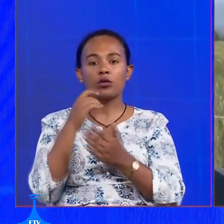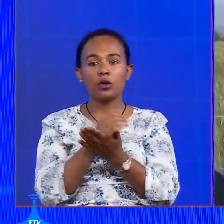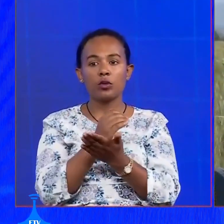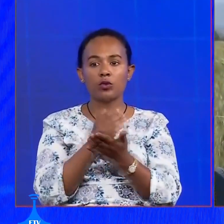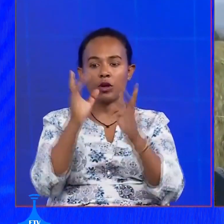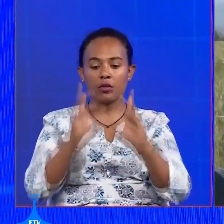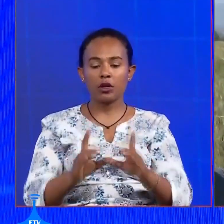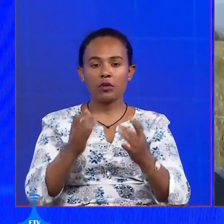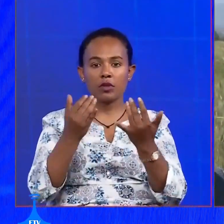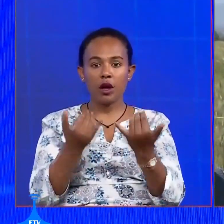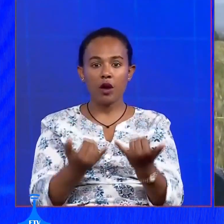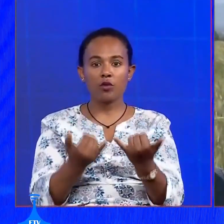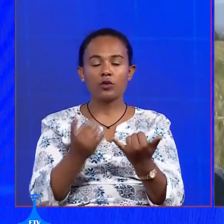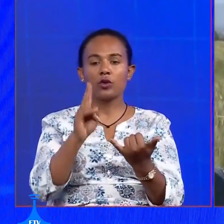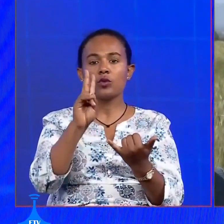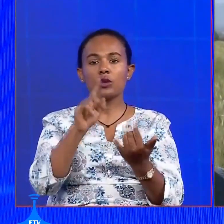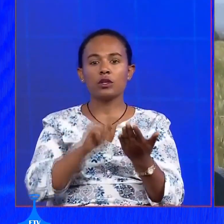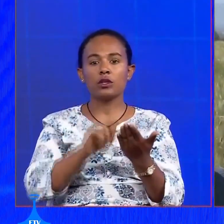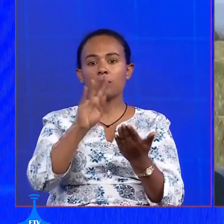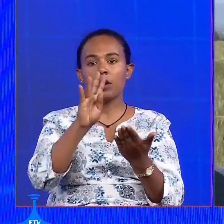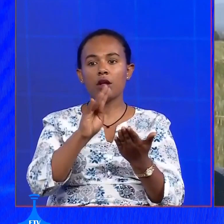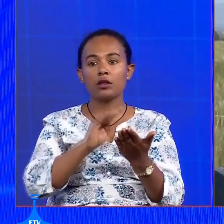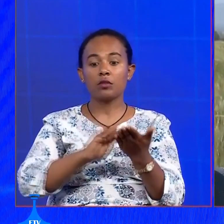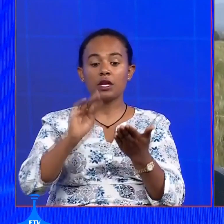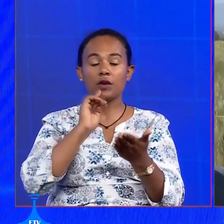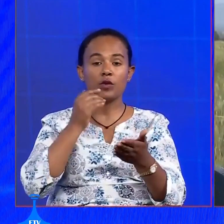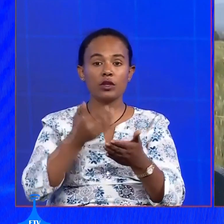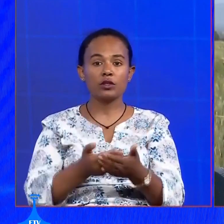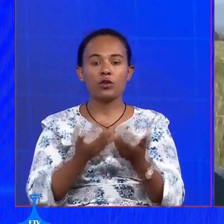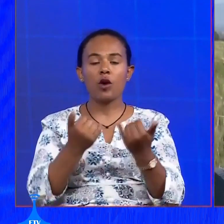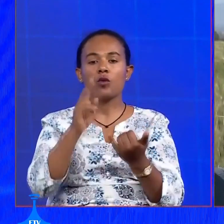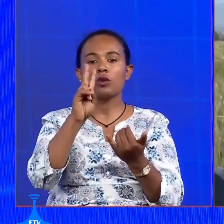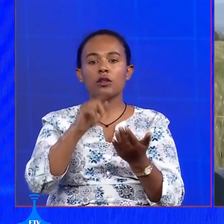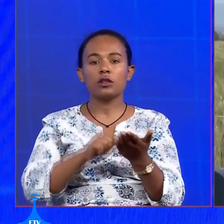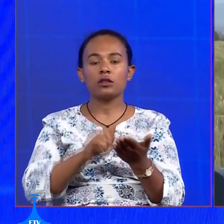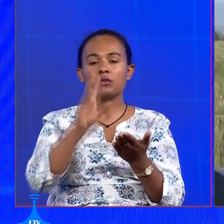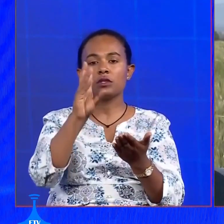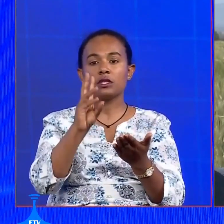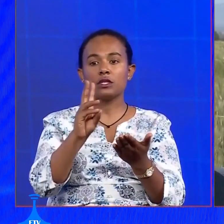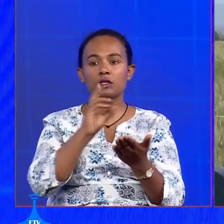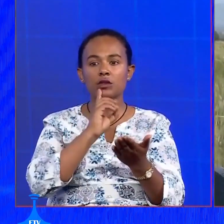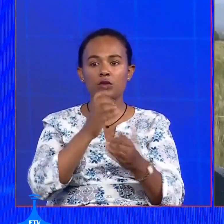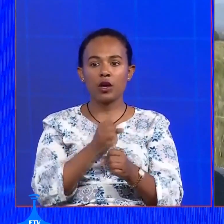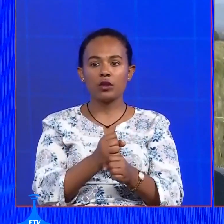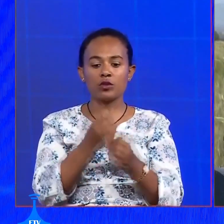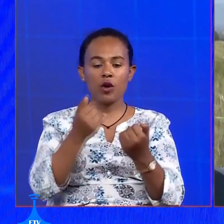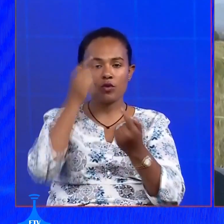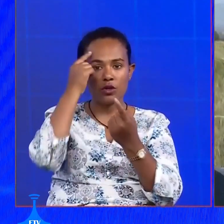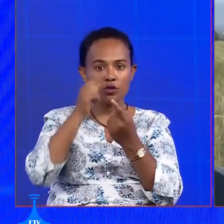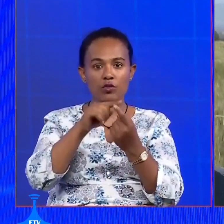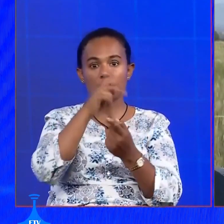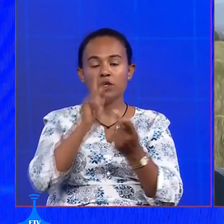አሁን ገፍተን 2.4 ሚሊዮን ሄክታር ላይ ያደረስነው አሁን እንግዲህ 2.6 ሚሊዮን ሄክታር ነው ዘንድሮ ያስነው ኦልሞስት አሁን እቅዱ እየተሳካ ነው